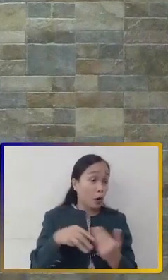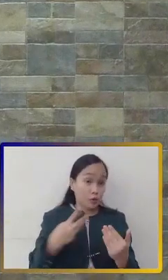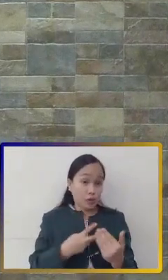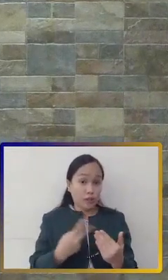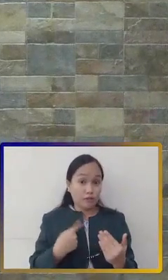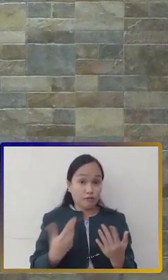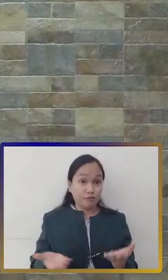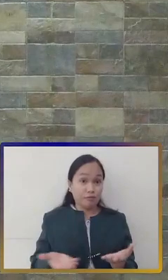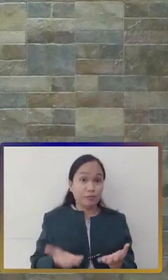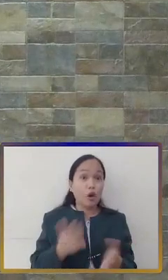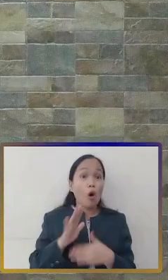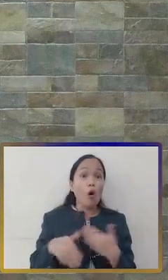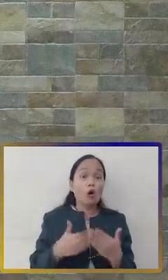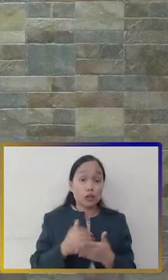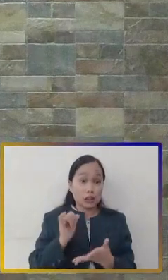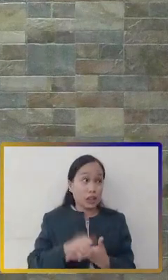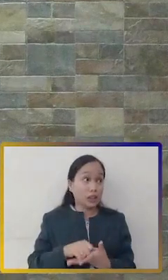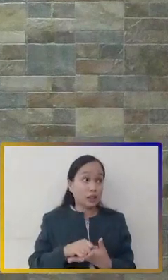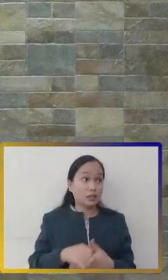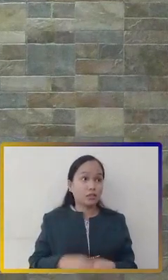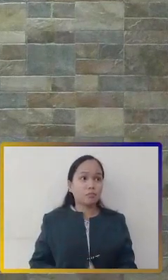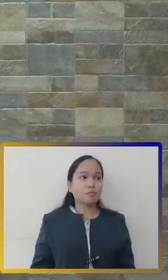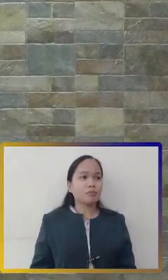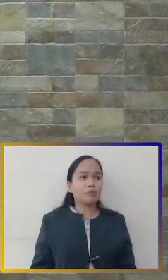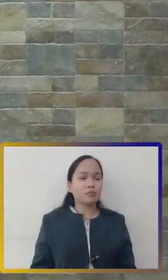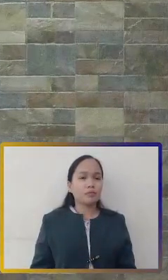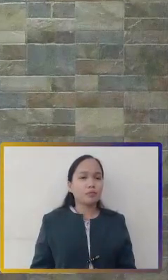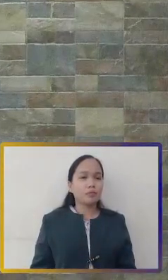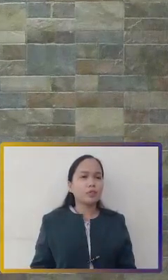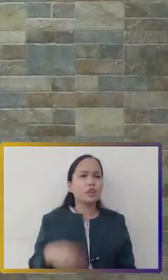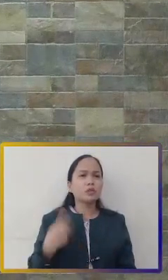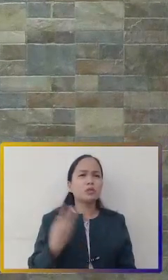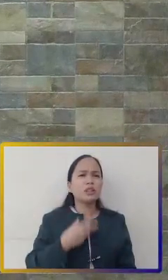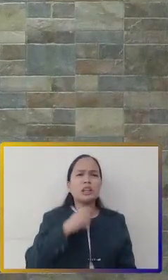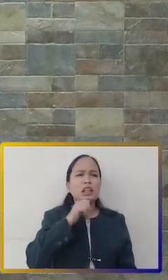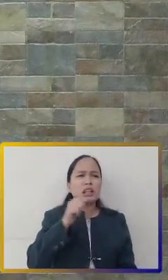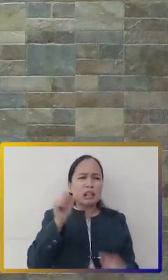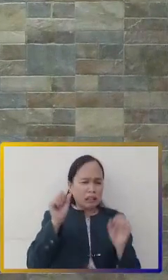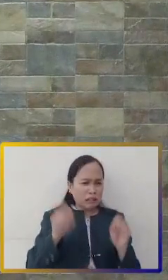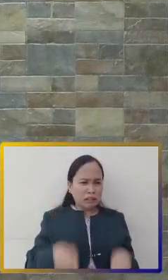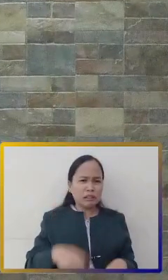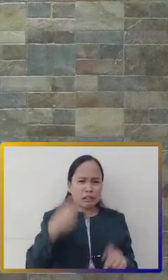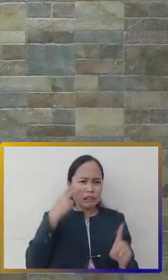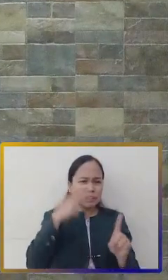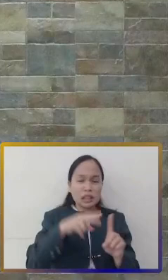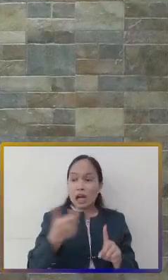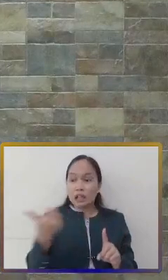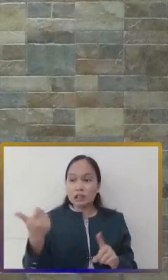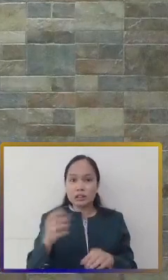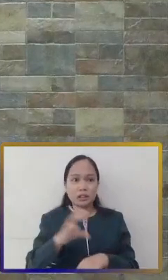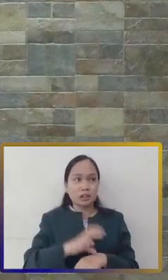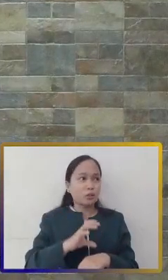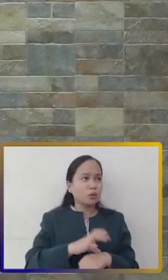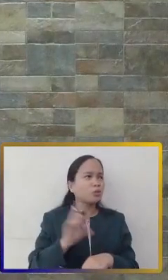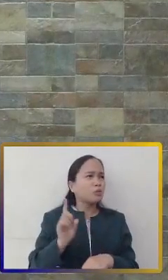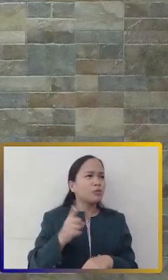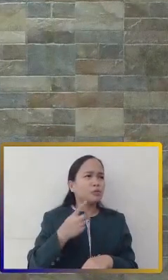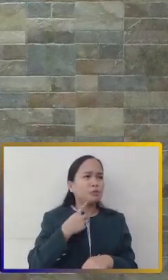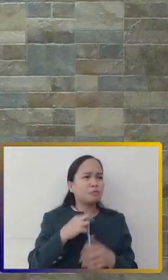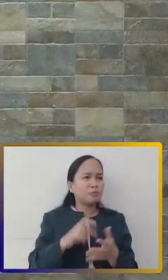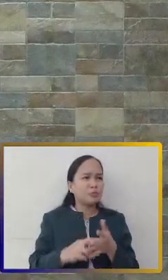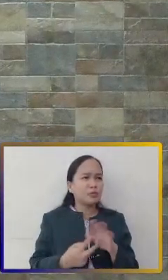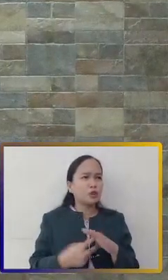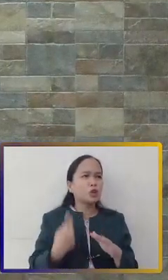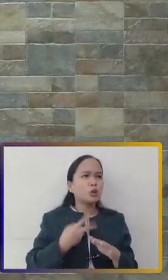brethren, lahat po ito. Eh, hindi po natin basta-bastang makikita sa ibang simbahan. What I'm simply trying to say, brethren, let's